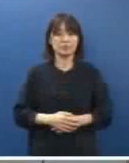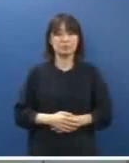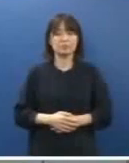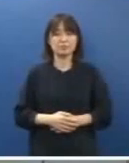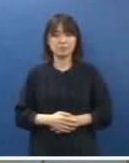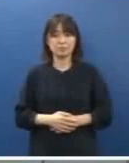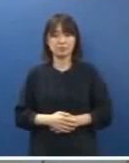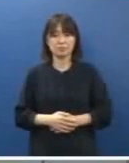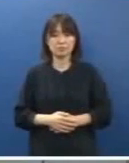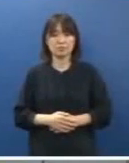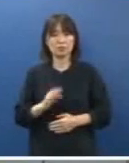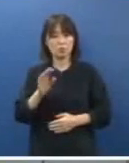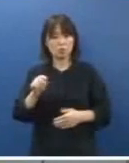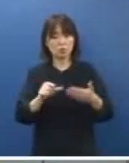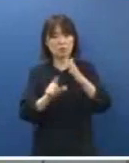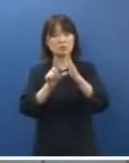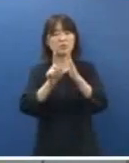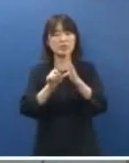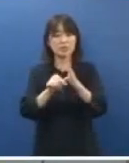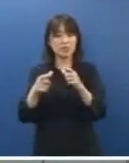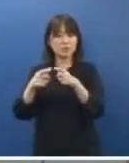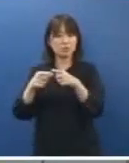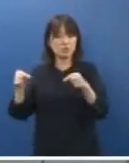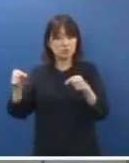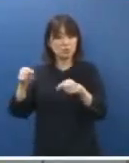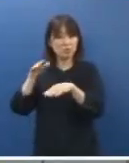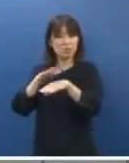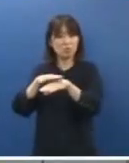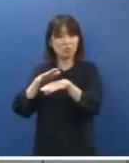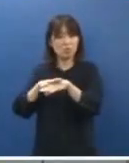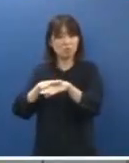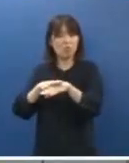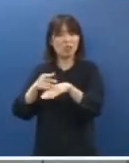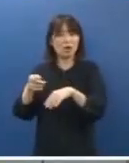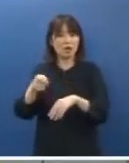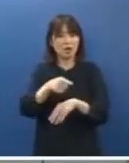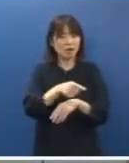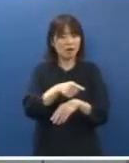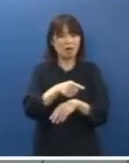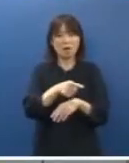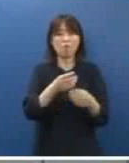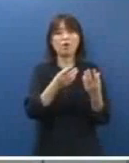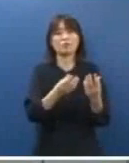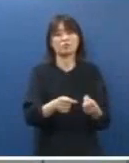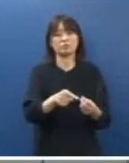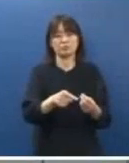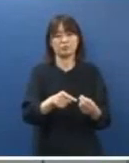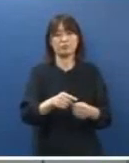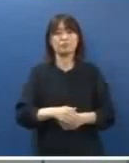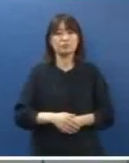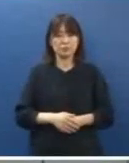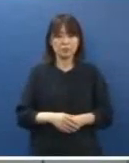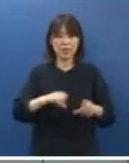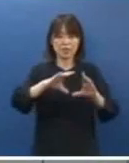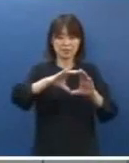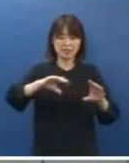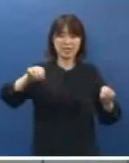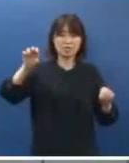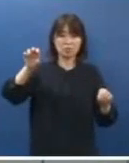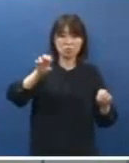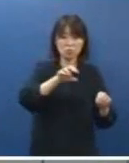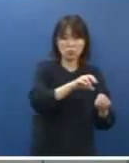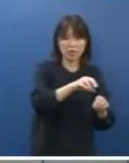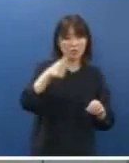れることにもともとなっておりまして、それ以降睨んで全都道府県のアンケート調査等をもとに